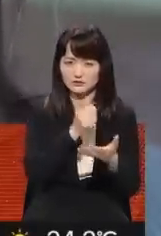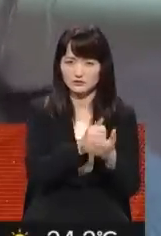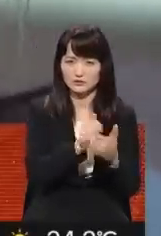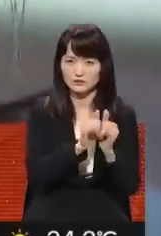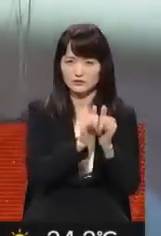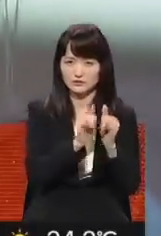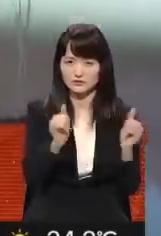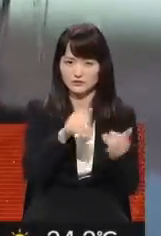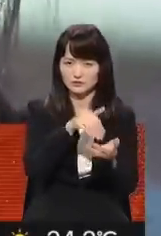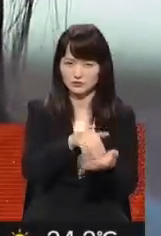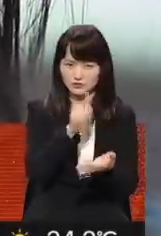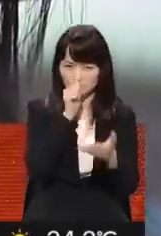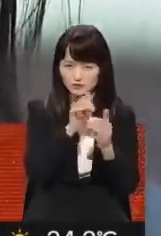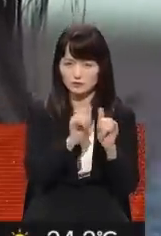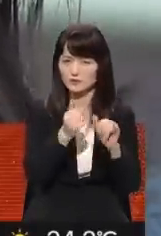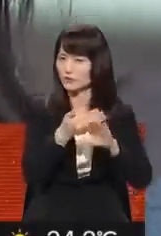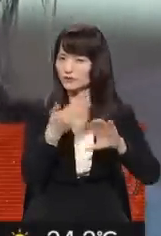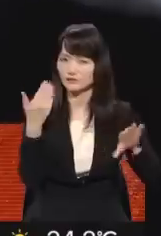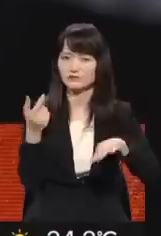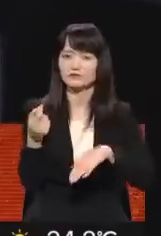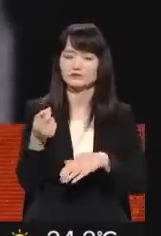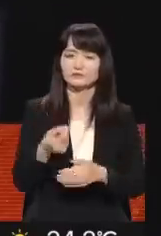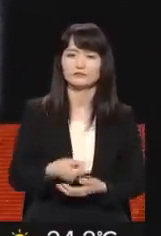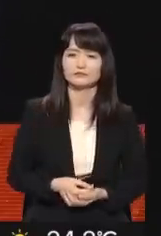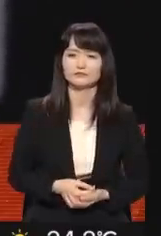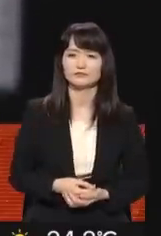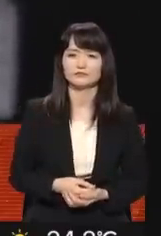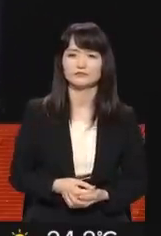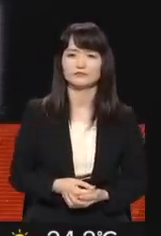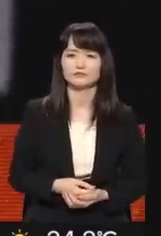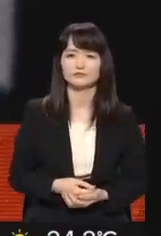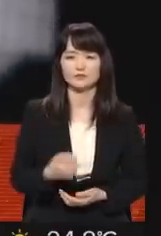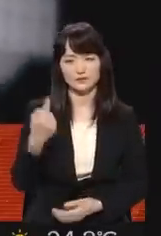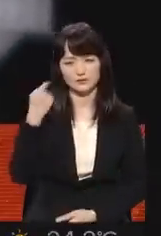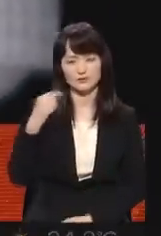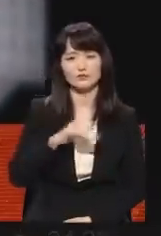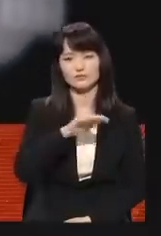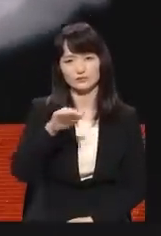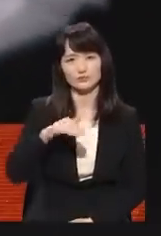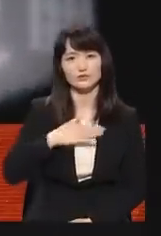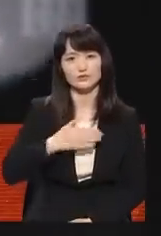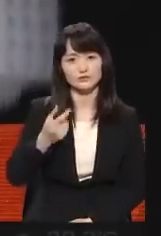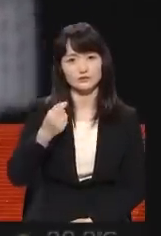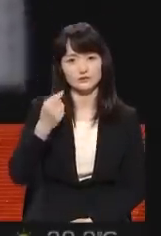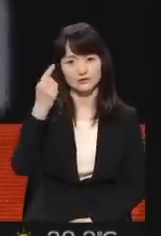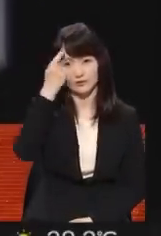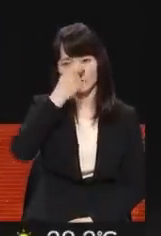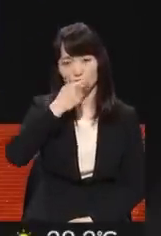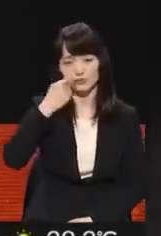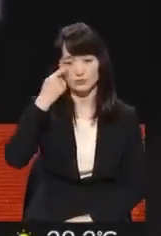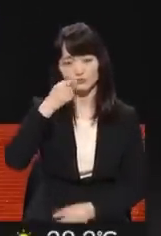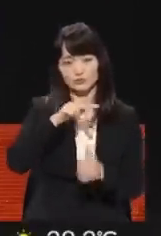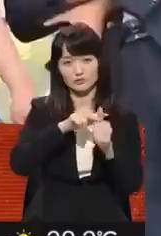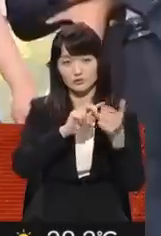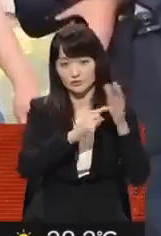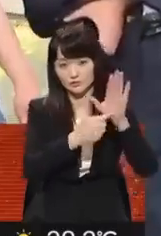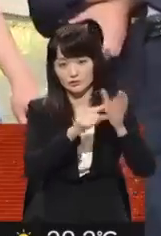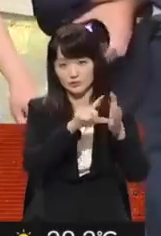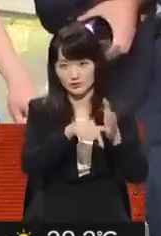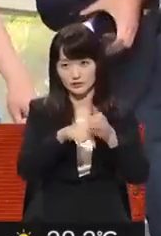모습이 아닌가 생각이 듭니다. 예. 그러니까 어제도 저희가 예상을 했지만 신상 공개가 돼도 저렇게 카메라 앞에 등장할